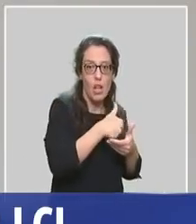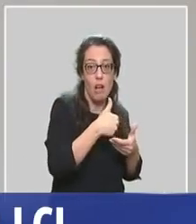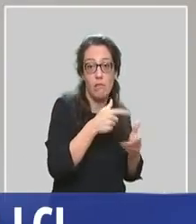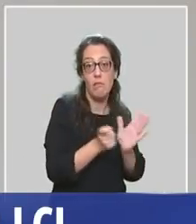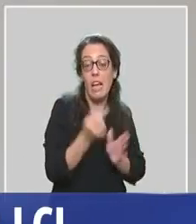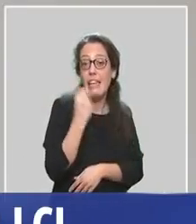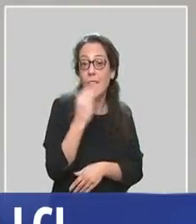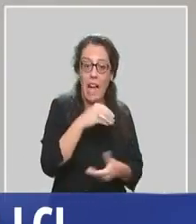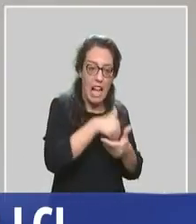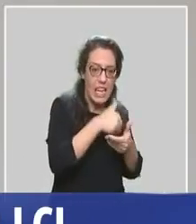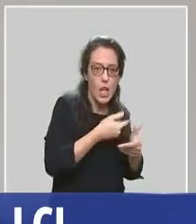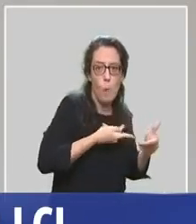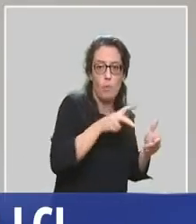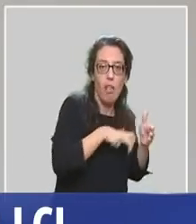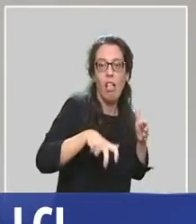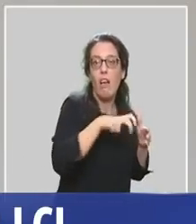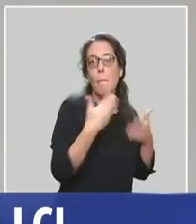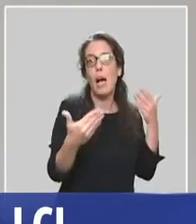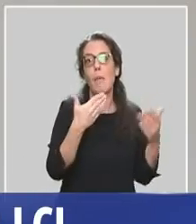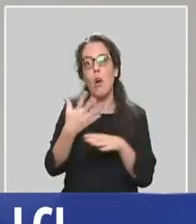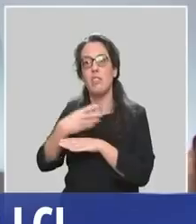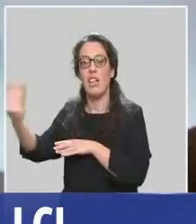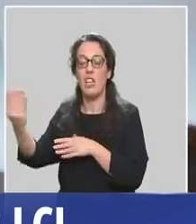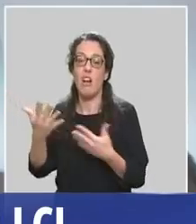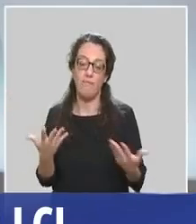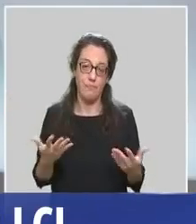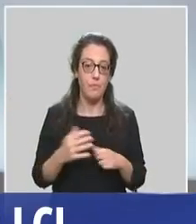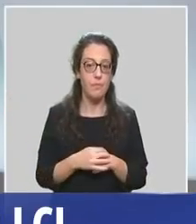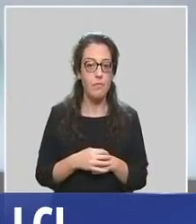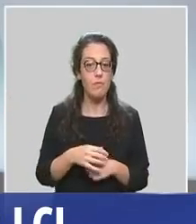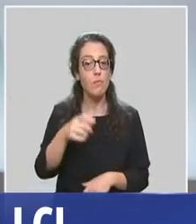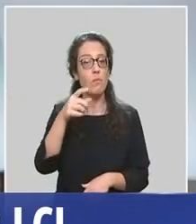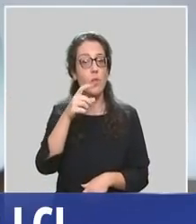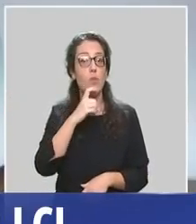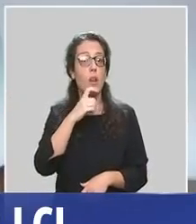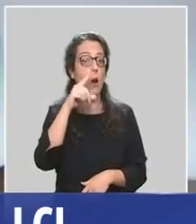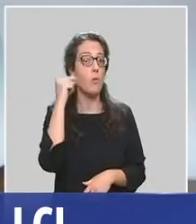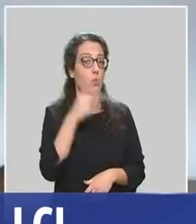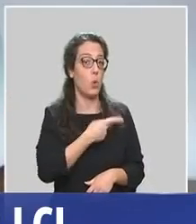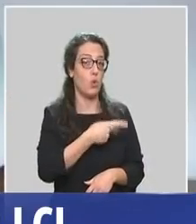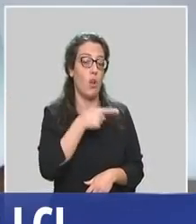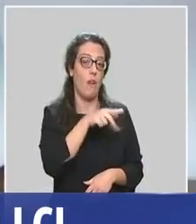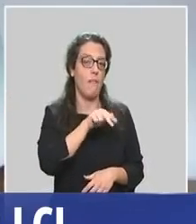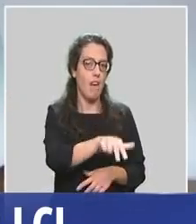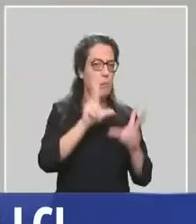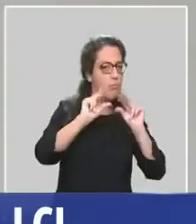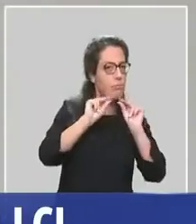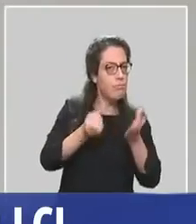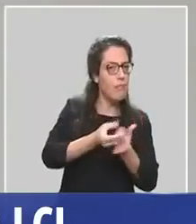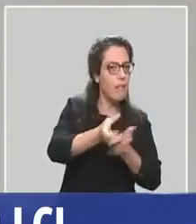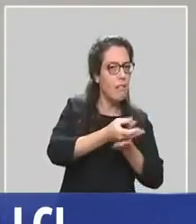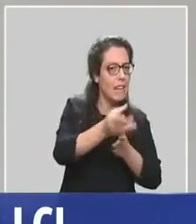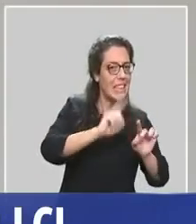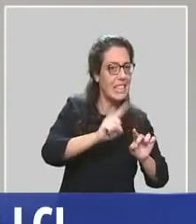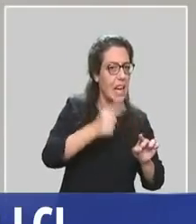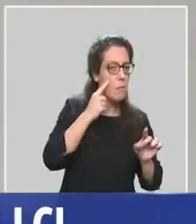l'extérieur. Le professeur Jérôme Salomon va dans quelques secondes vous donner tous les éléments pour comprendre où nous en sommes. Mais avant,